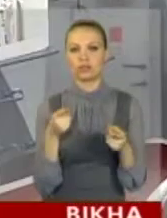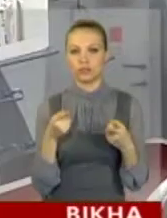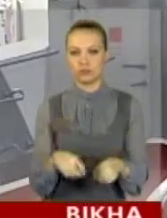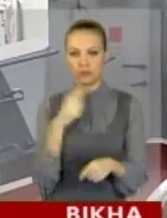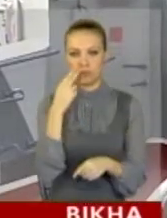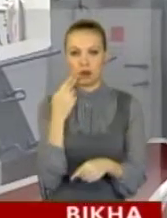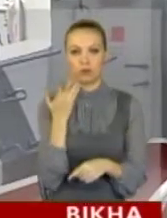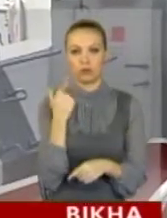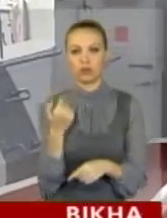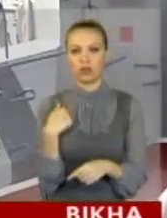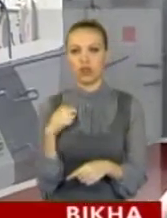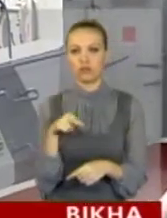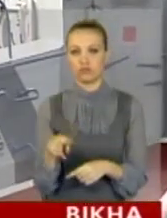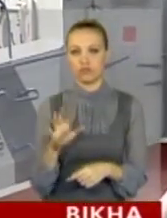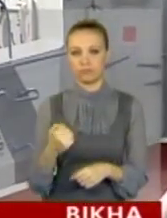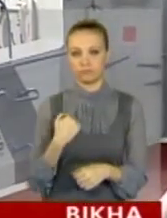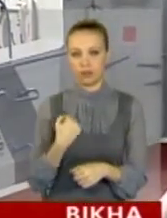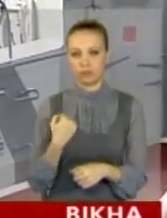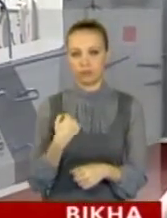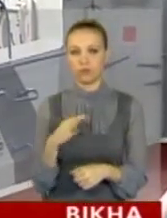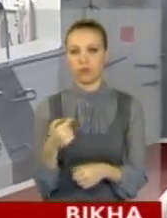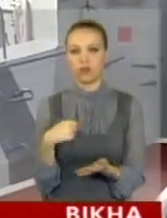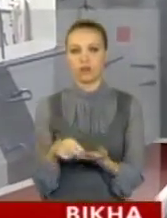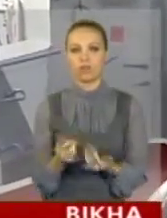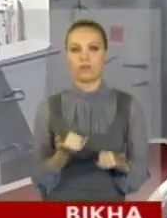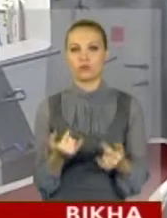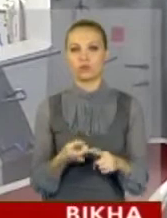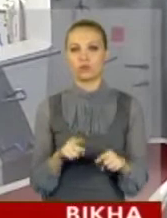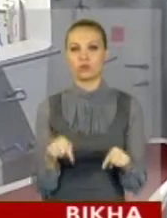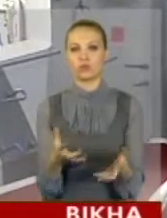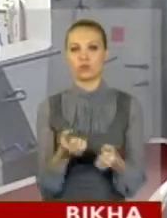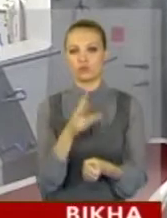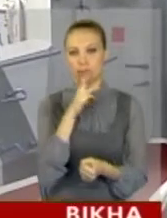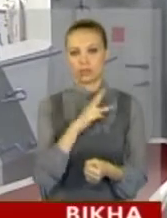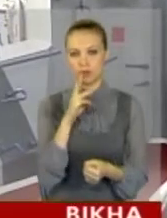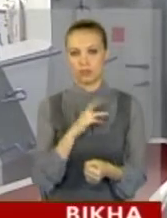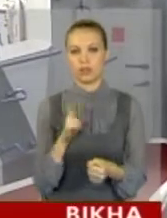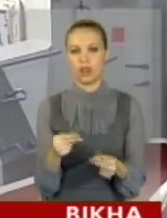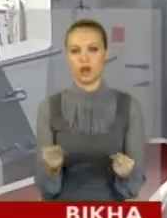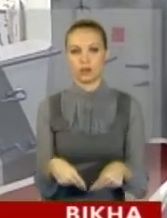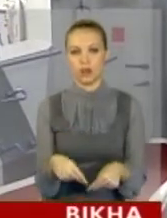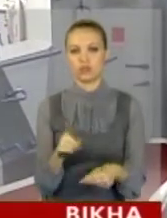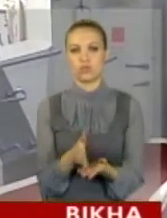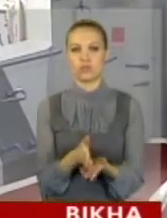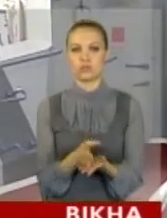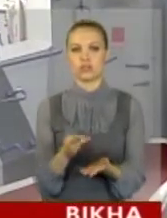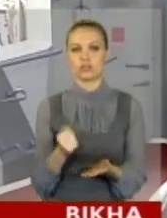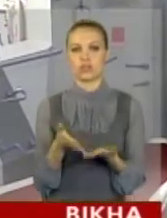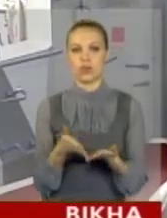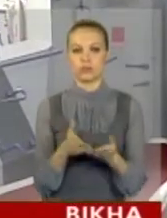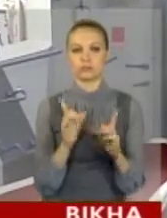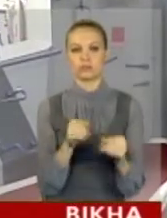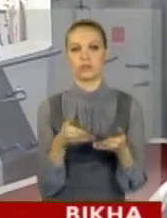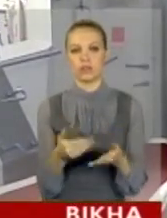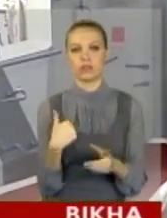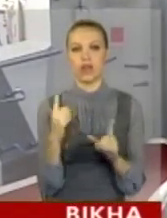піратів. Я коли йшов в армію, я йшов не для того, щоб тут отримати зарплату як контрактник, щоб послужити на кораблях, походити в море.